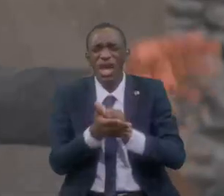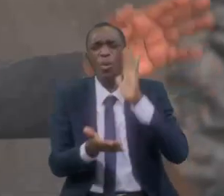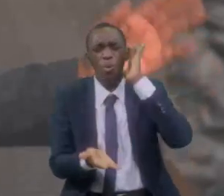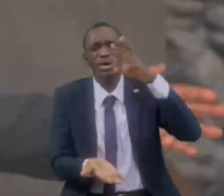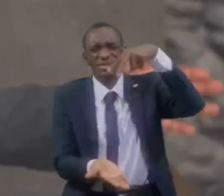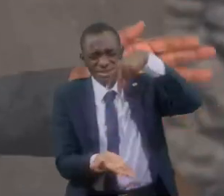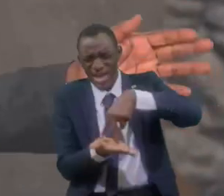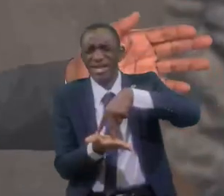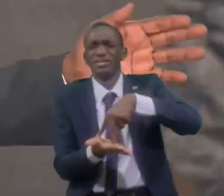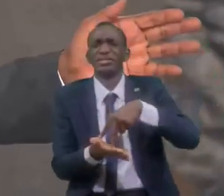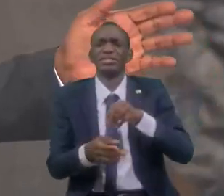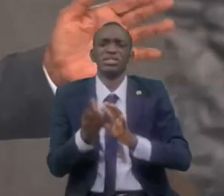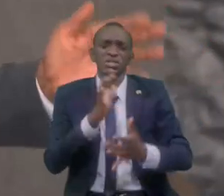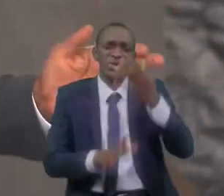tenir,